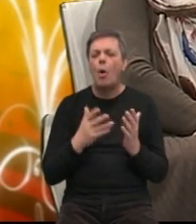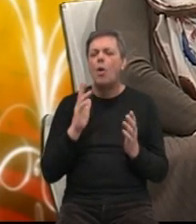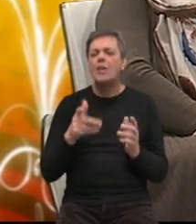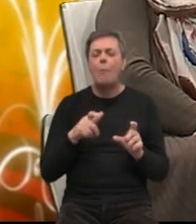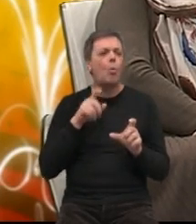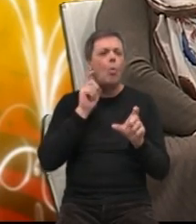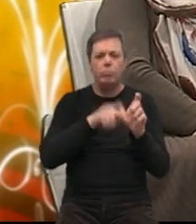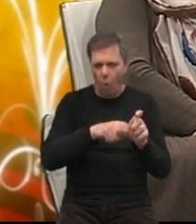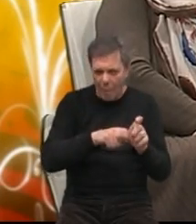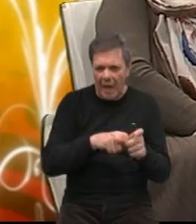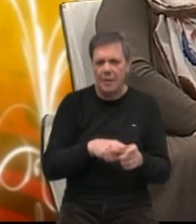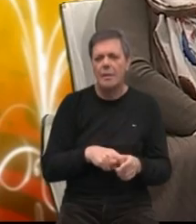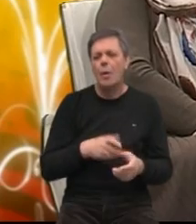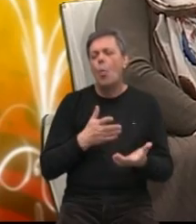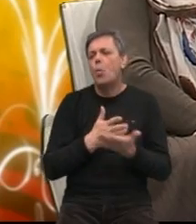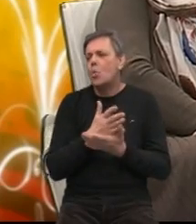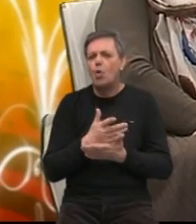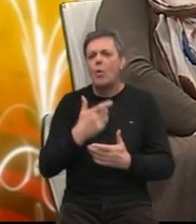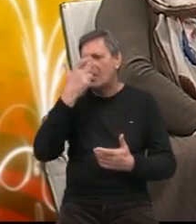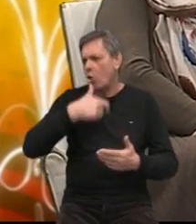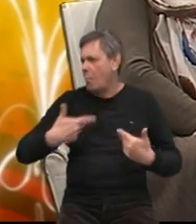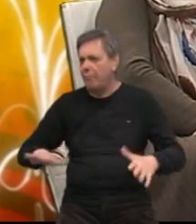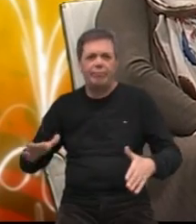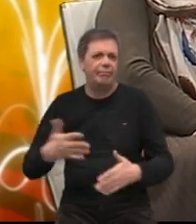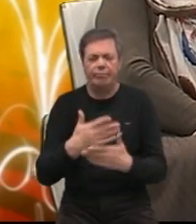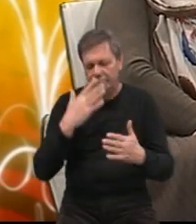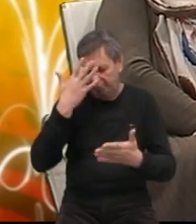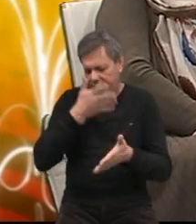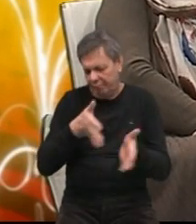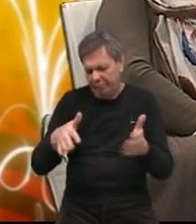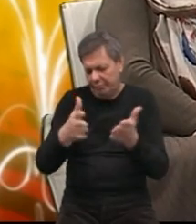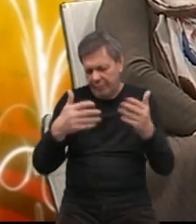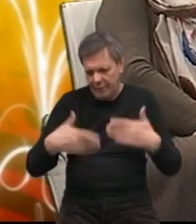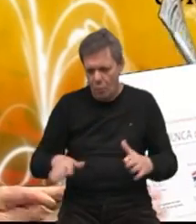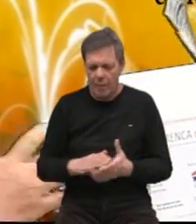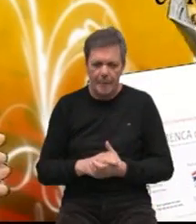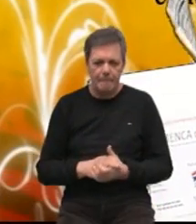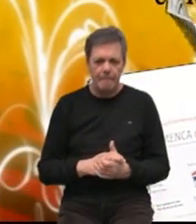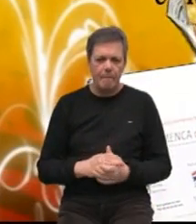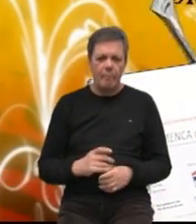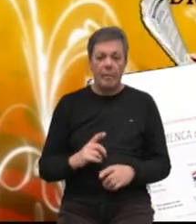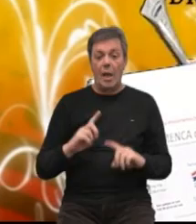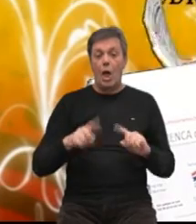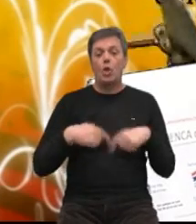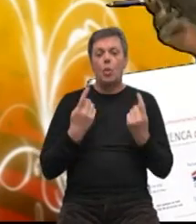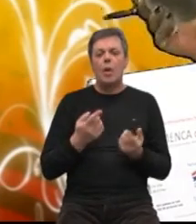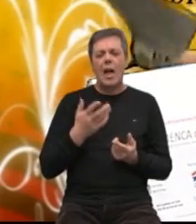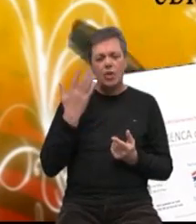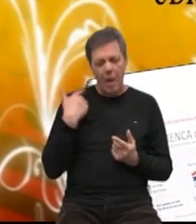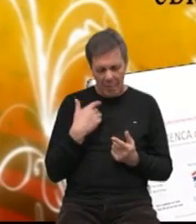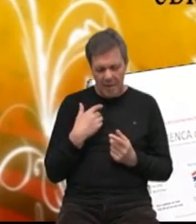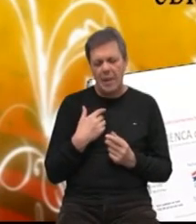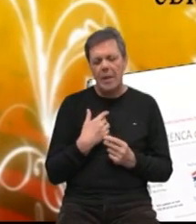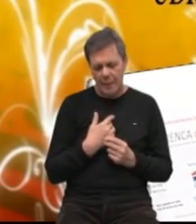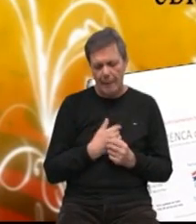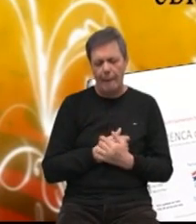mogu kontaktirati oni u slučaju da se osoba izgubi. Ali detaljnije, drugi dan detaljnije će biti drugi dan cijelo